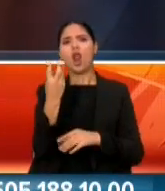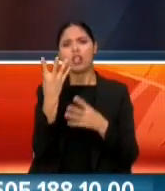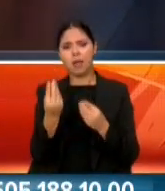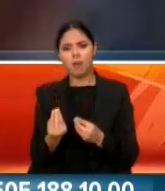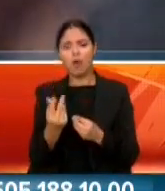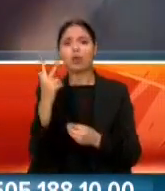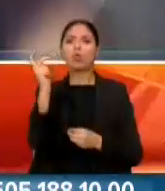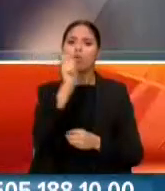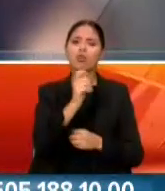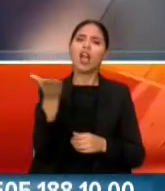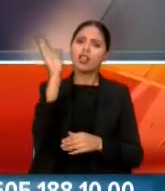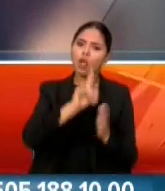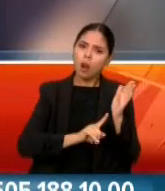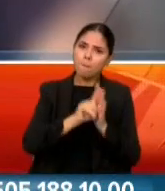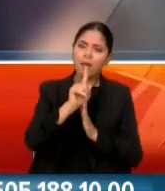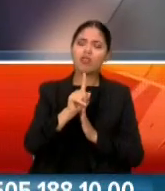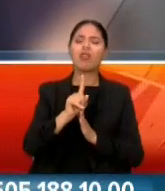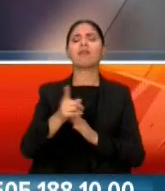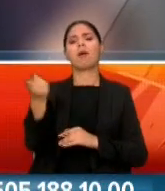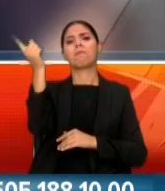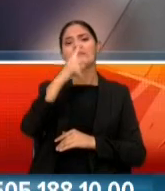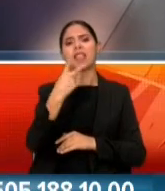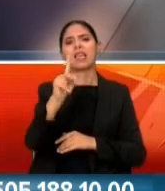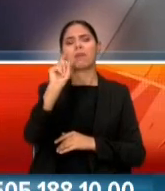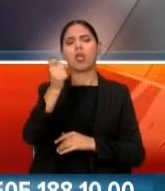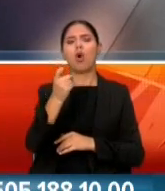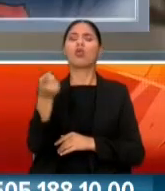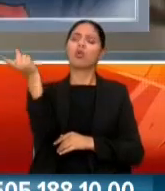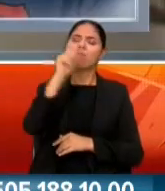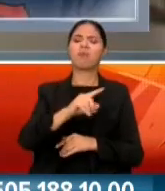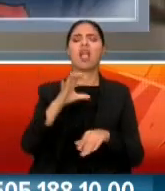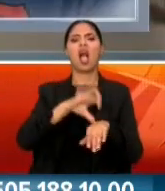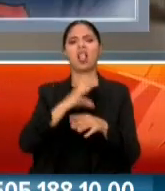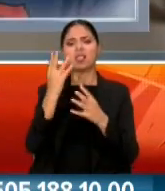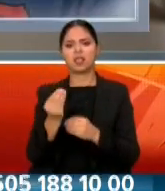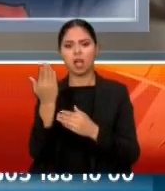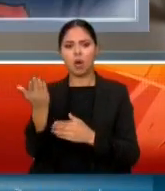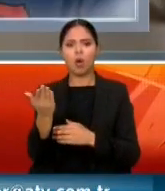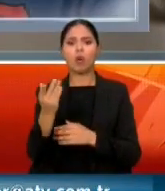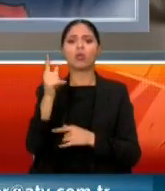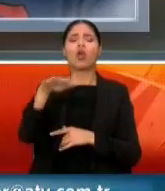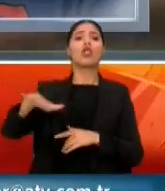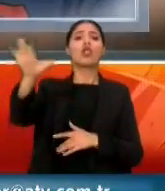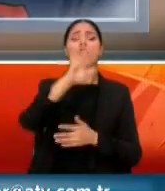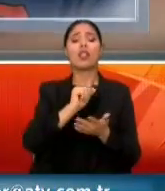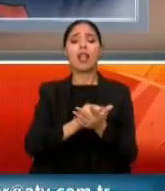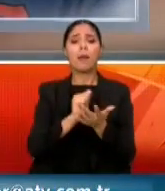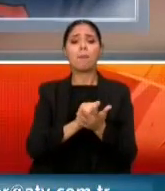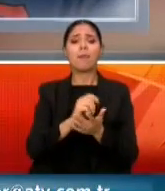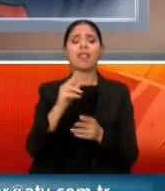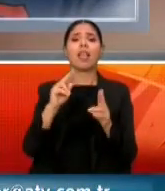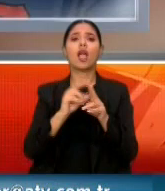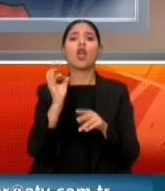da hastalığı yendi. Ancak 2019'da hastalığı bir kez daha nüksetti. Köseoğlu için sosyal medyada kök